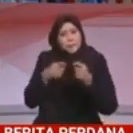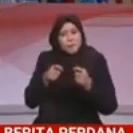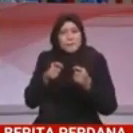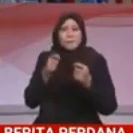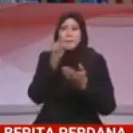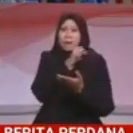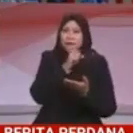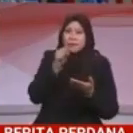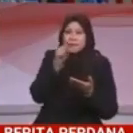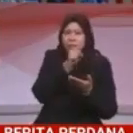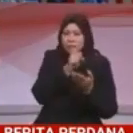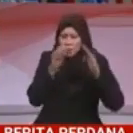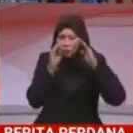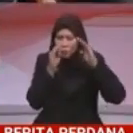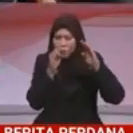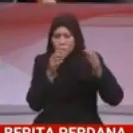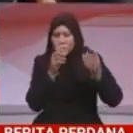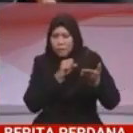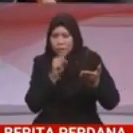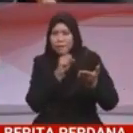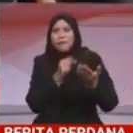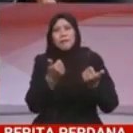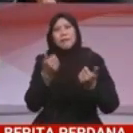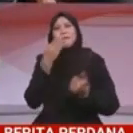semua. Alhamdulillah lah, kan.